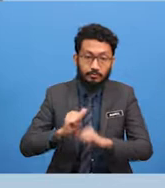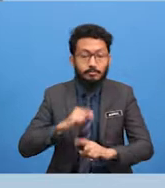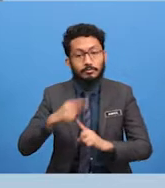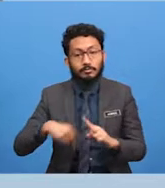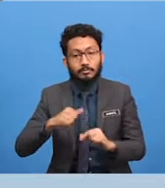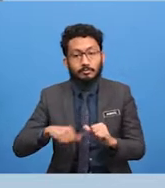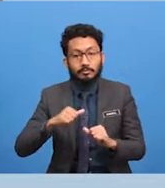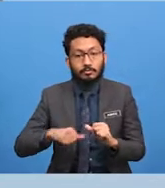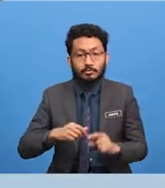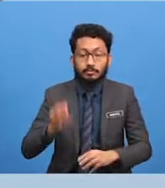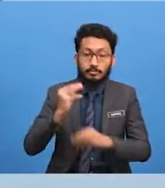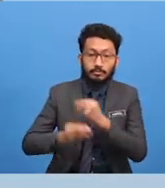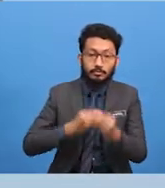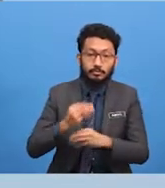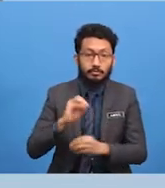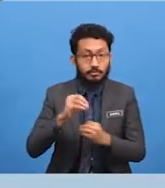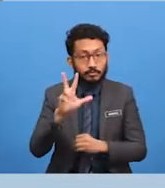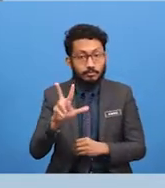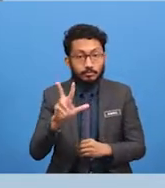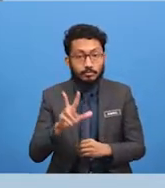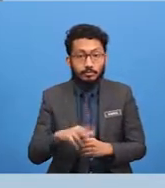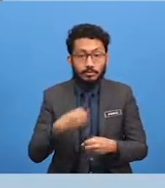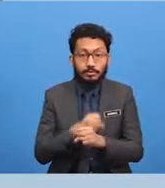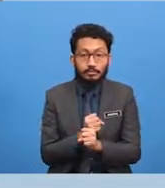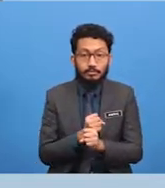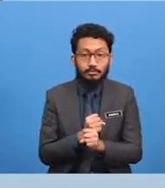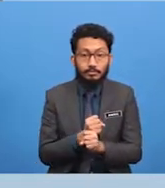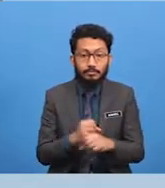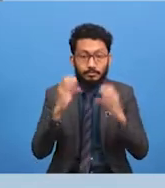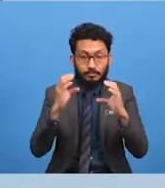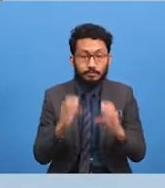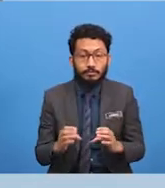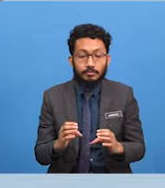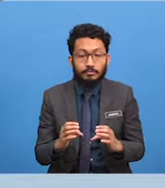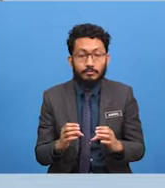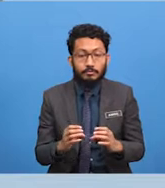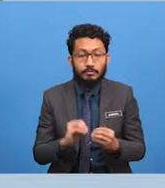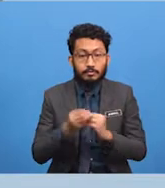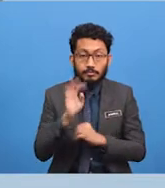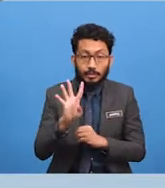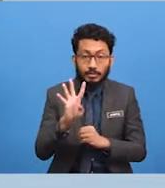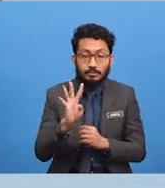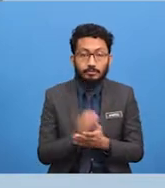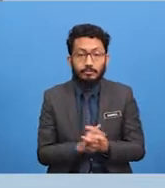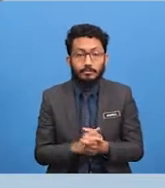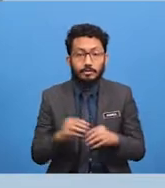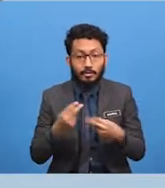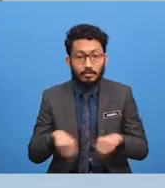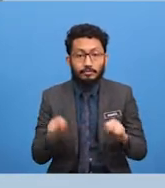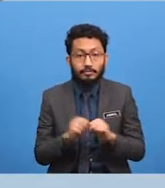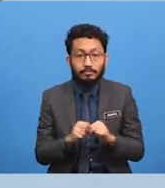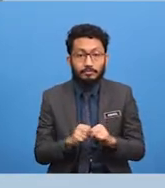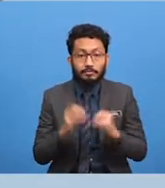perniagaan. Langkah ketiga, membentuk alternatif tindakan. Langkah keempat, menilai